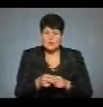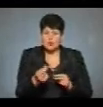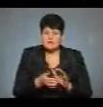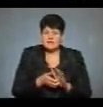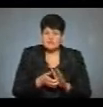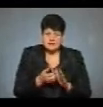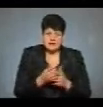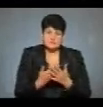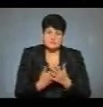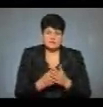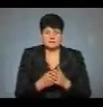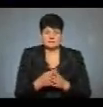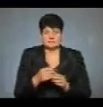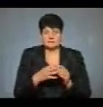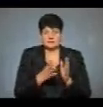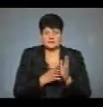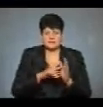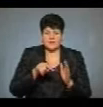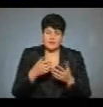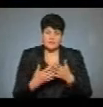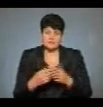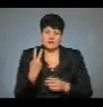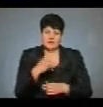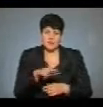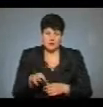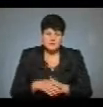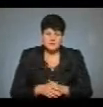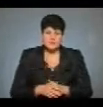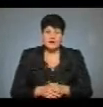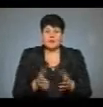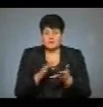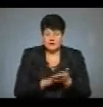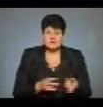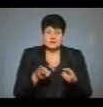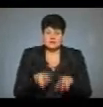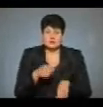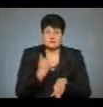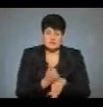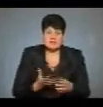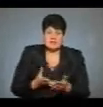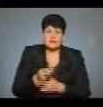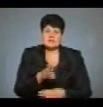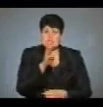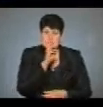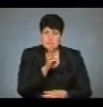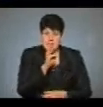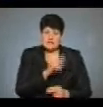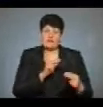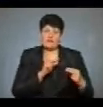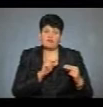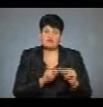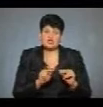вистачає в межах 19,2 мільйона. І надалі залишається основним це фінансування заробітної плати